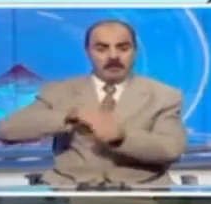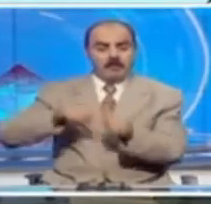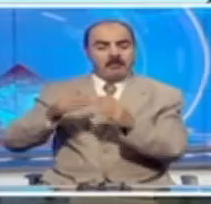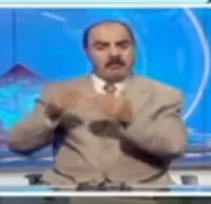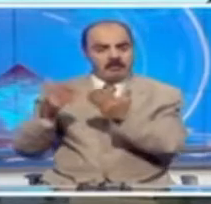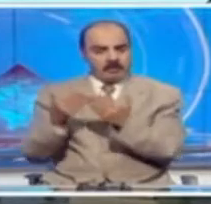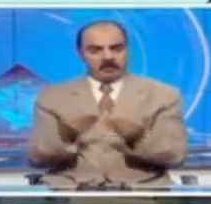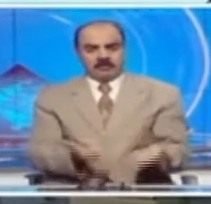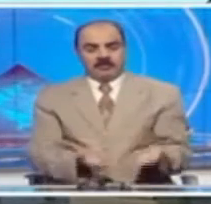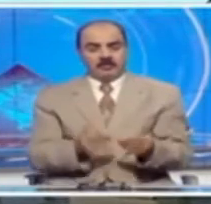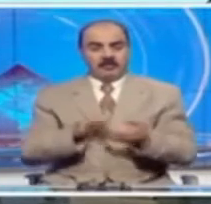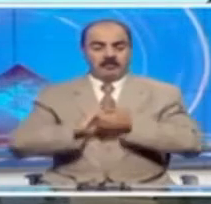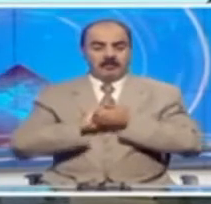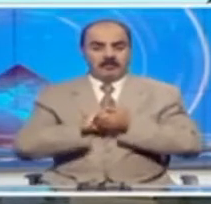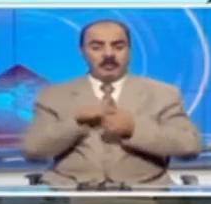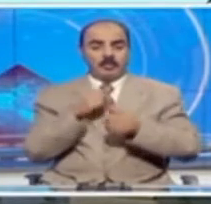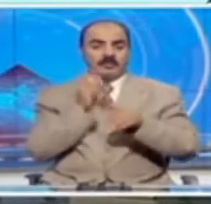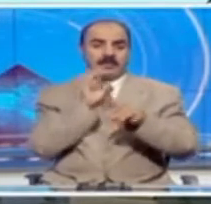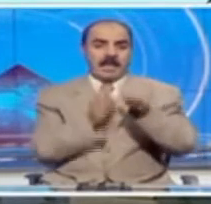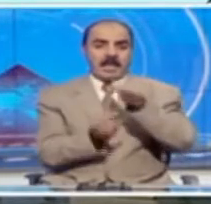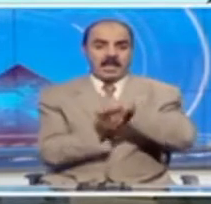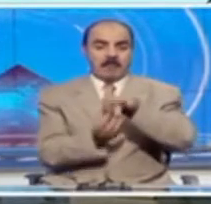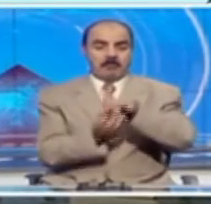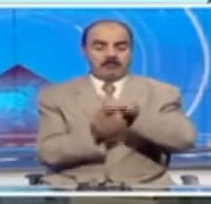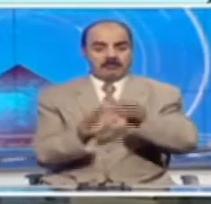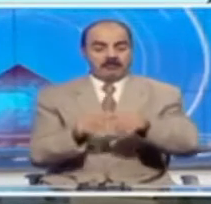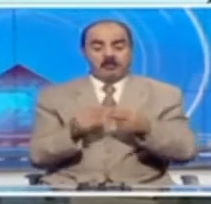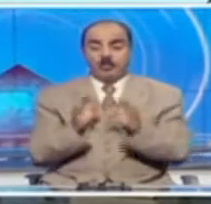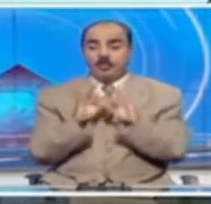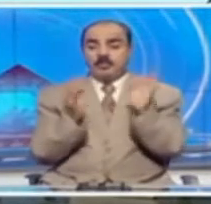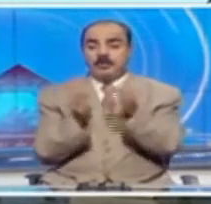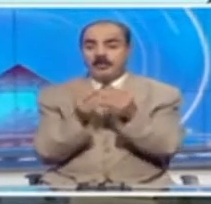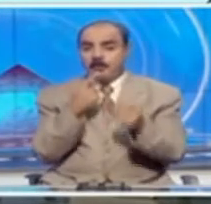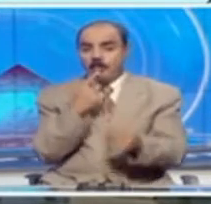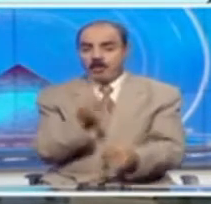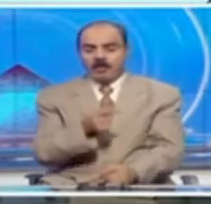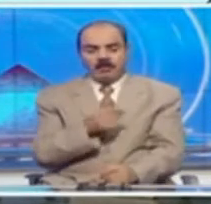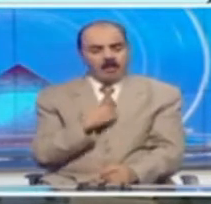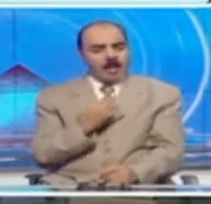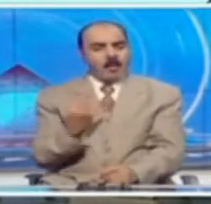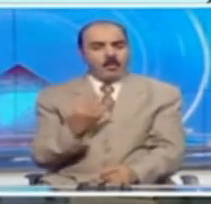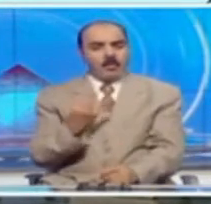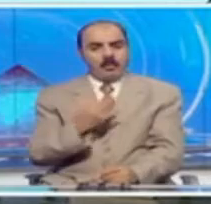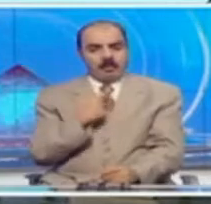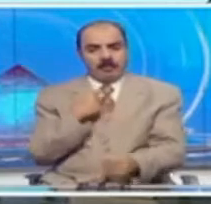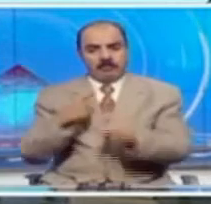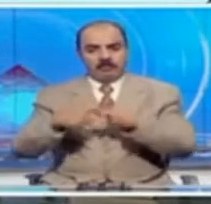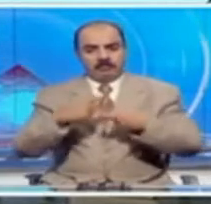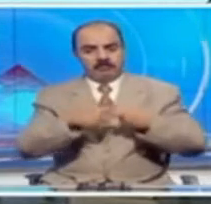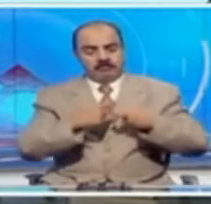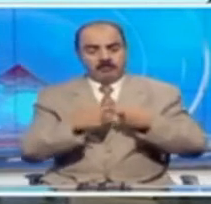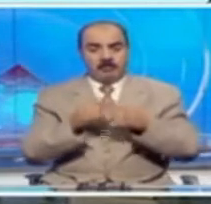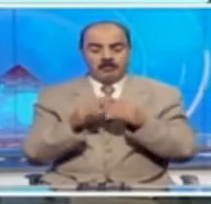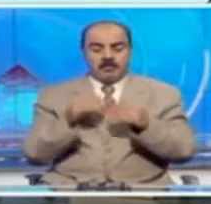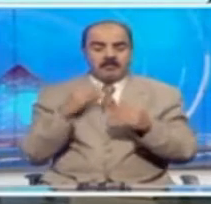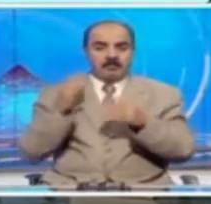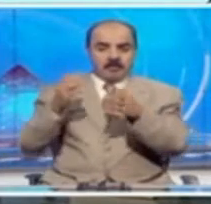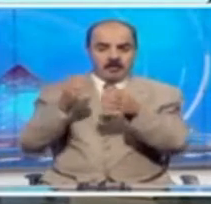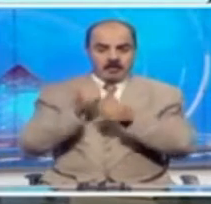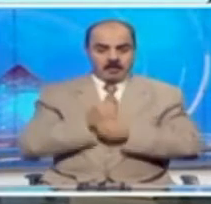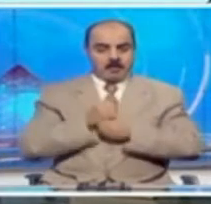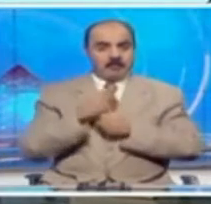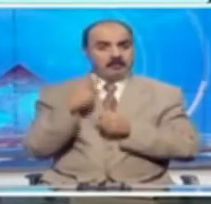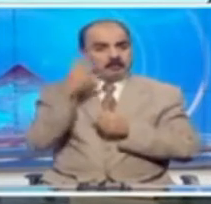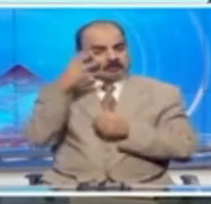على أرض مصر بالتعاون مع وزارة التعليم العالي، مؤتمر يعكس مؤشرات عدة أهمها حجم الثقة التي توليها الوكالة في